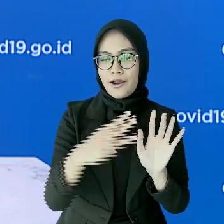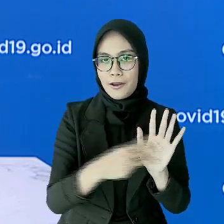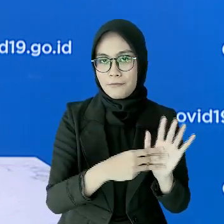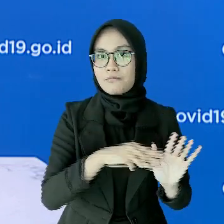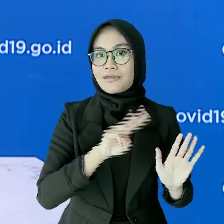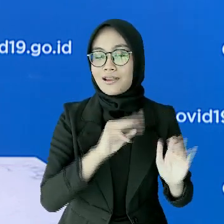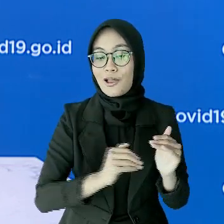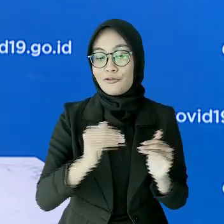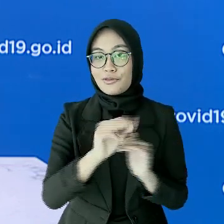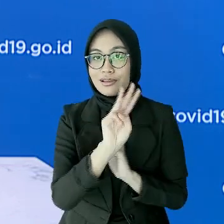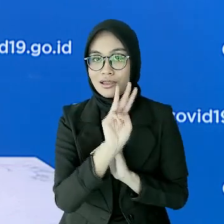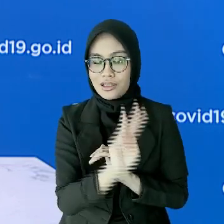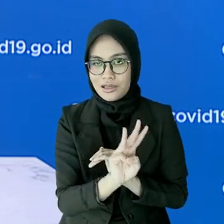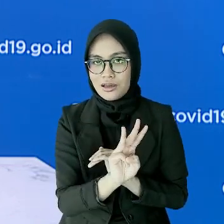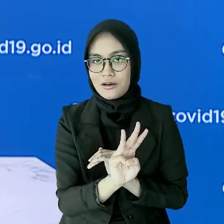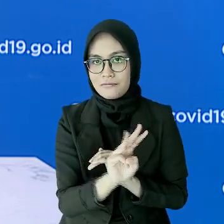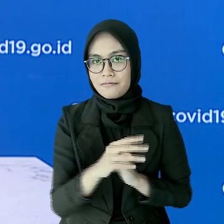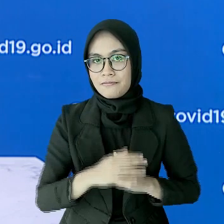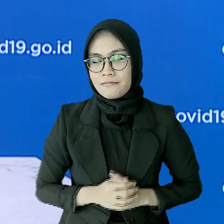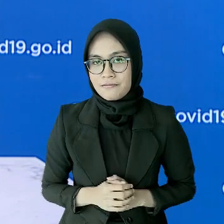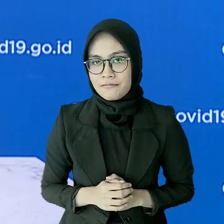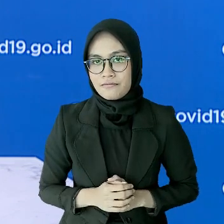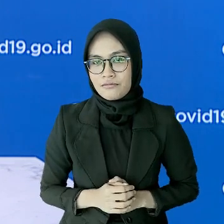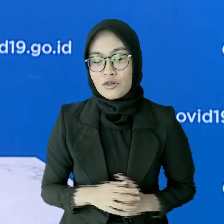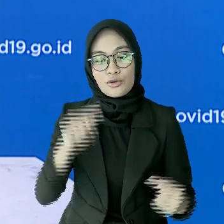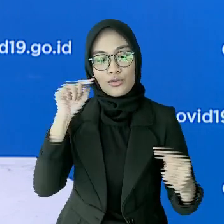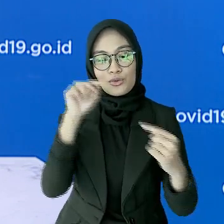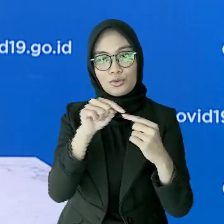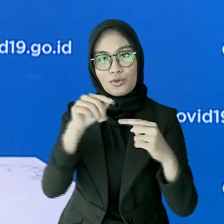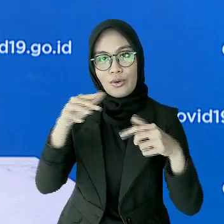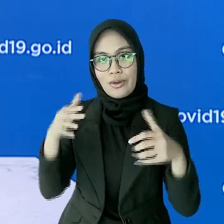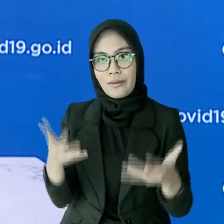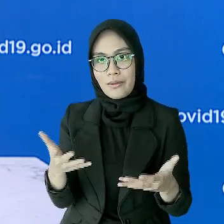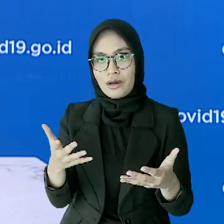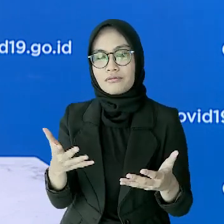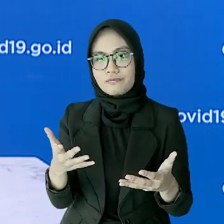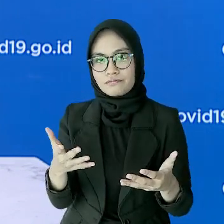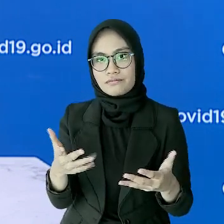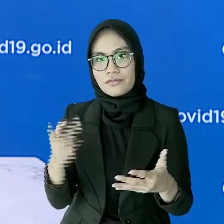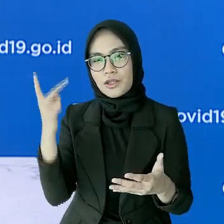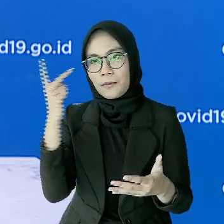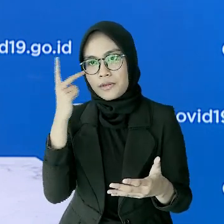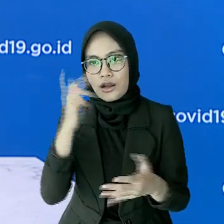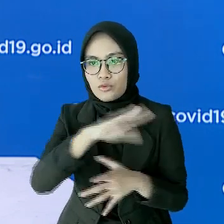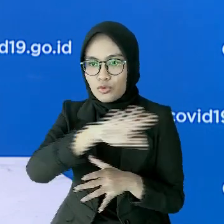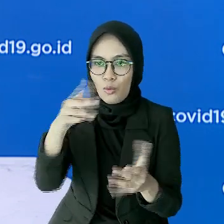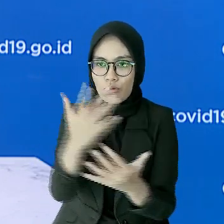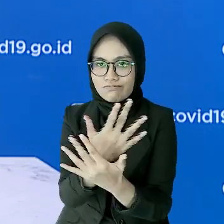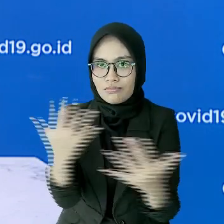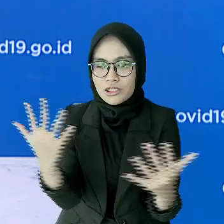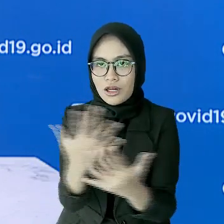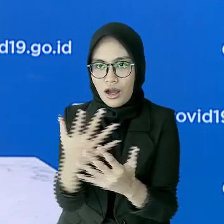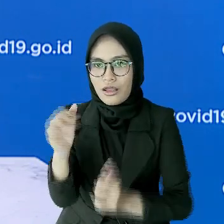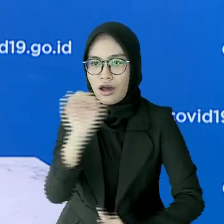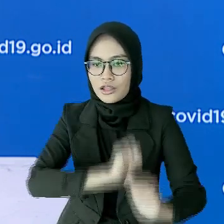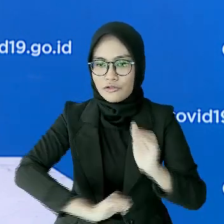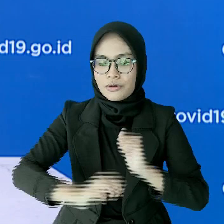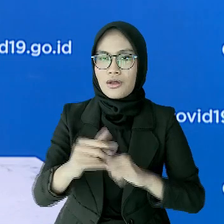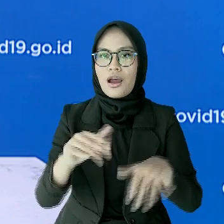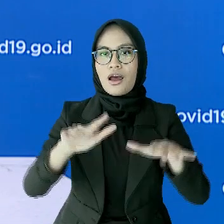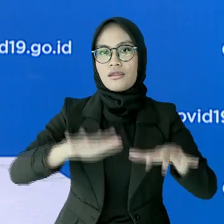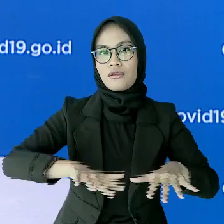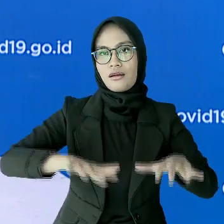macam penerapan protokol kesehatan demi menjaga agar aktivitas masyarakat dilakukan dengan